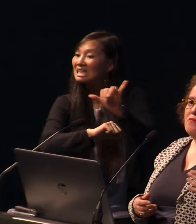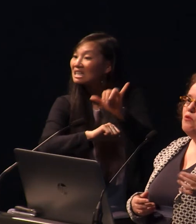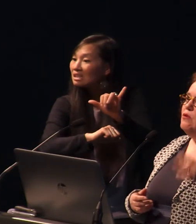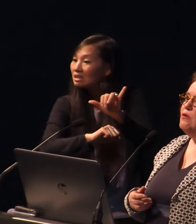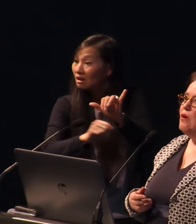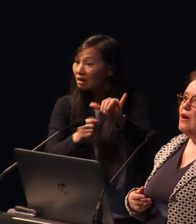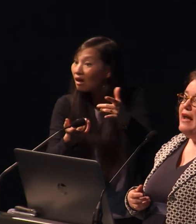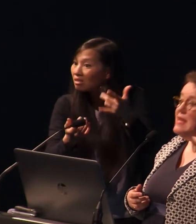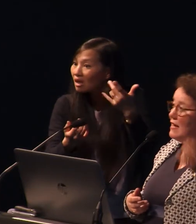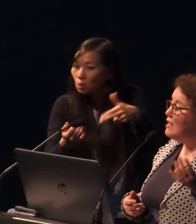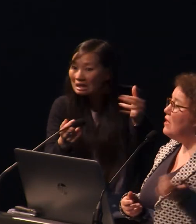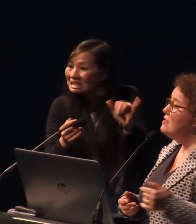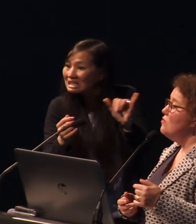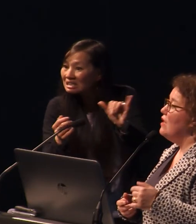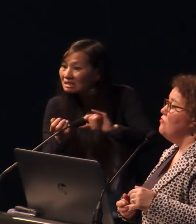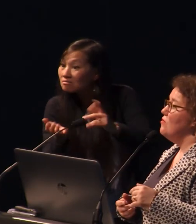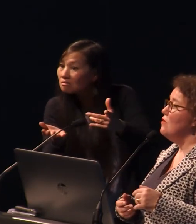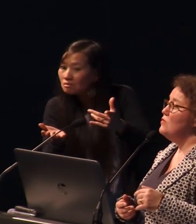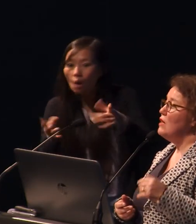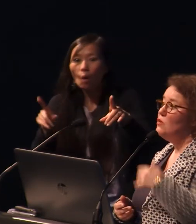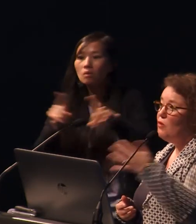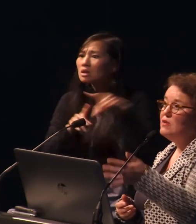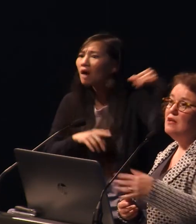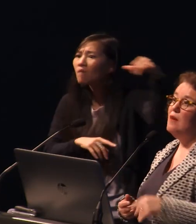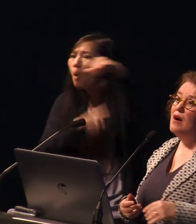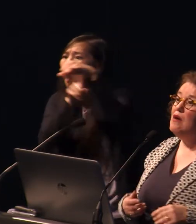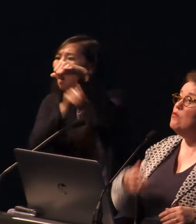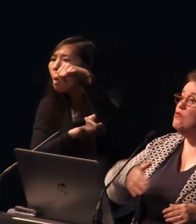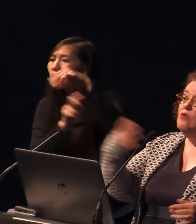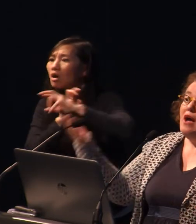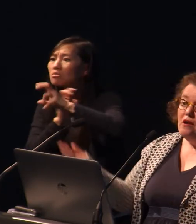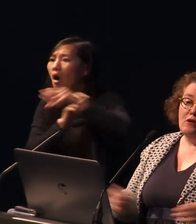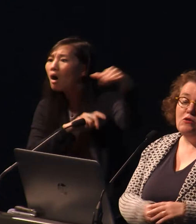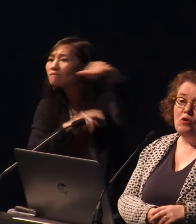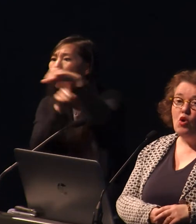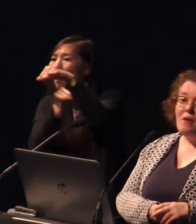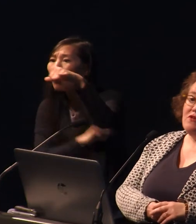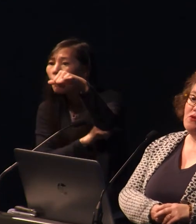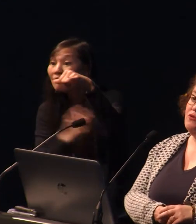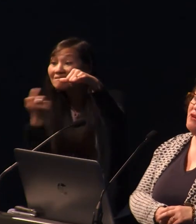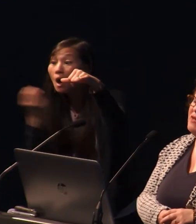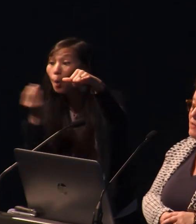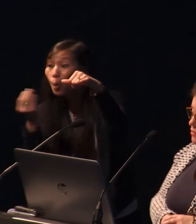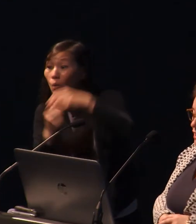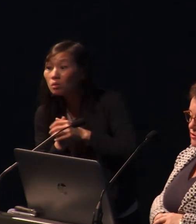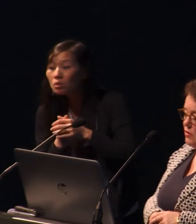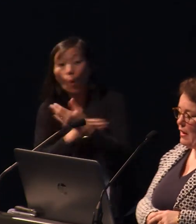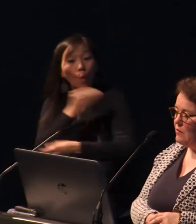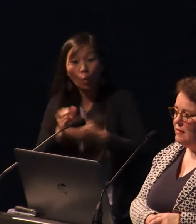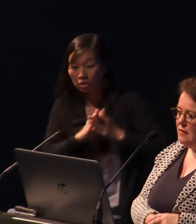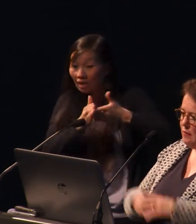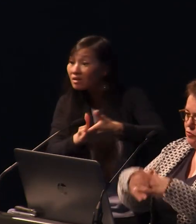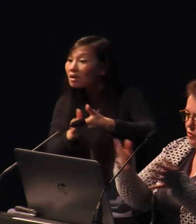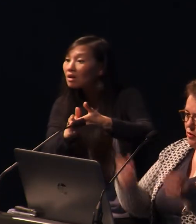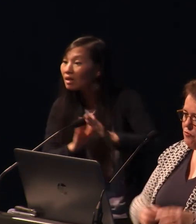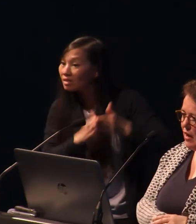le l'immatriculation de l'avion qui nous aura transporté là bas où le pavillon du navire sur lequel on